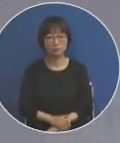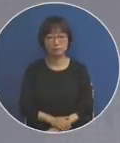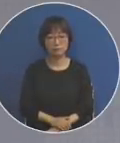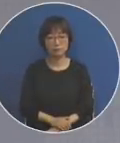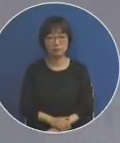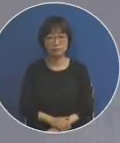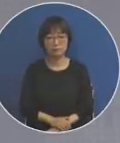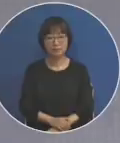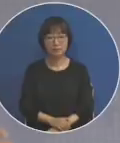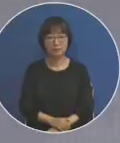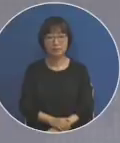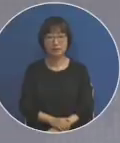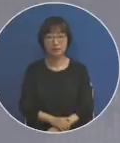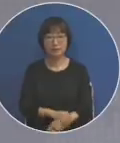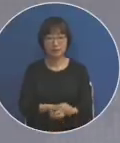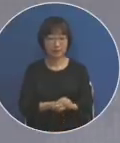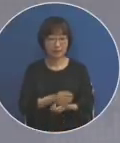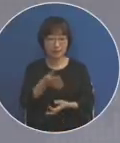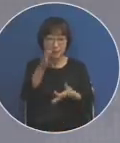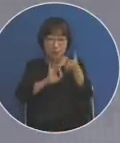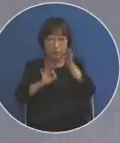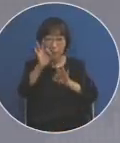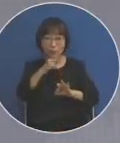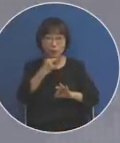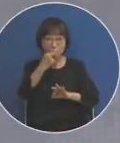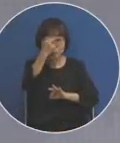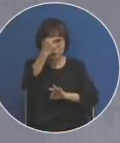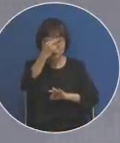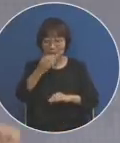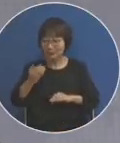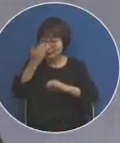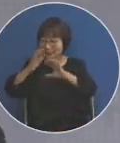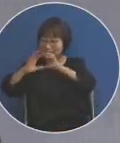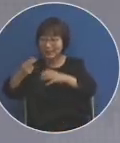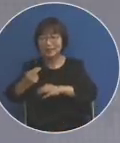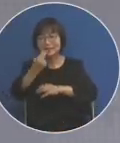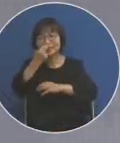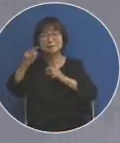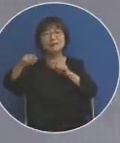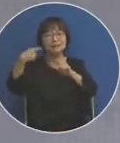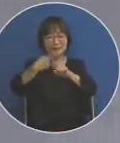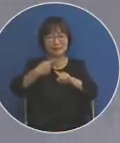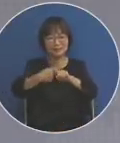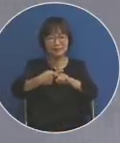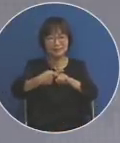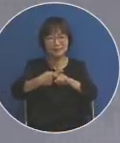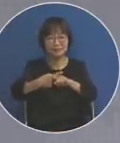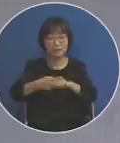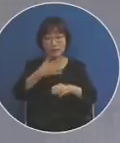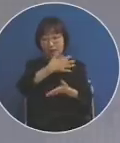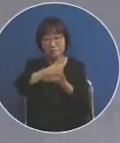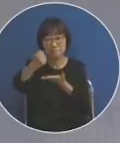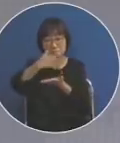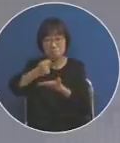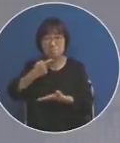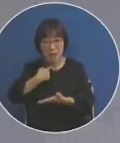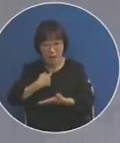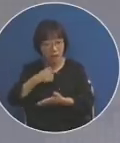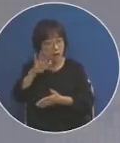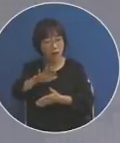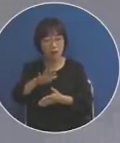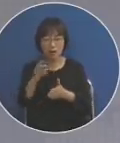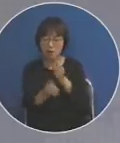그 이스라엘은 생명입니다. 이걸 빼앗겨 버렸다. This is life to the Israelites and they have lost hold of it. 그걸 회복하도록 종일